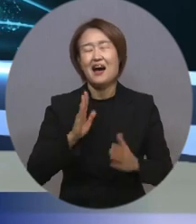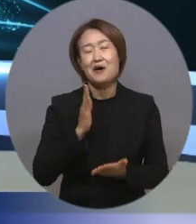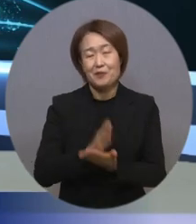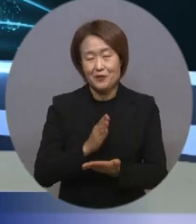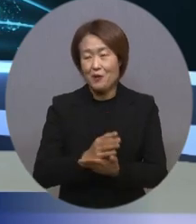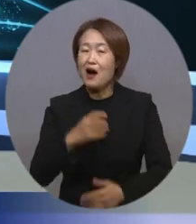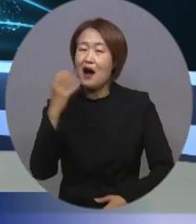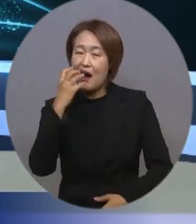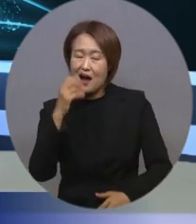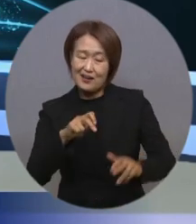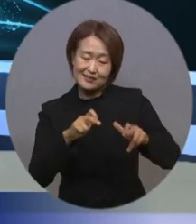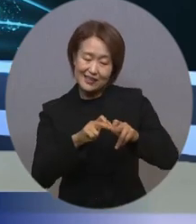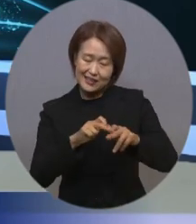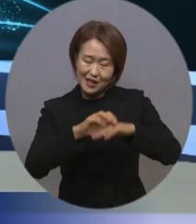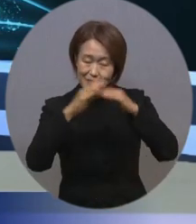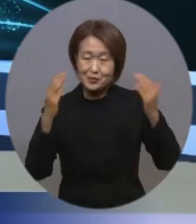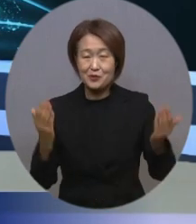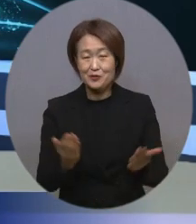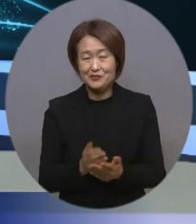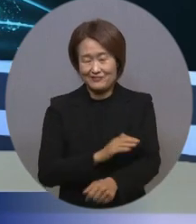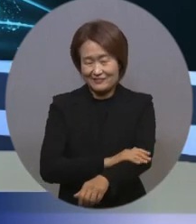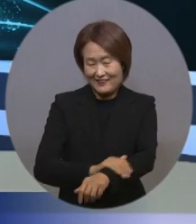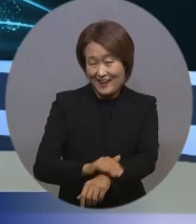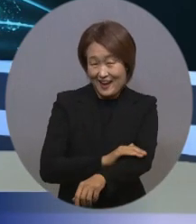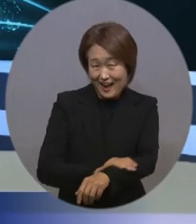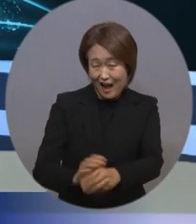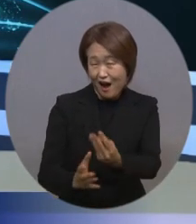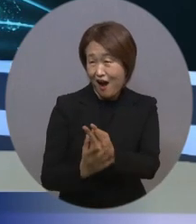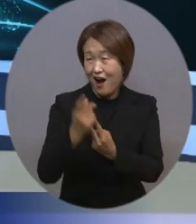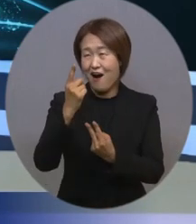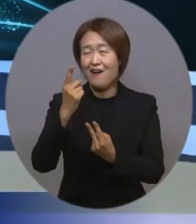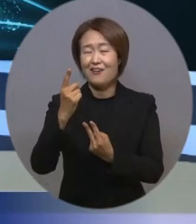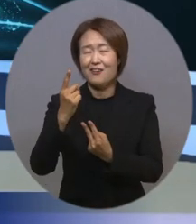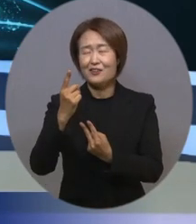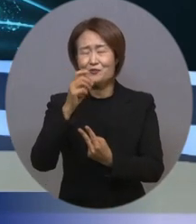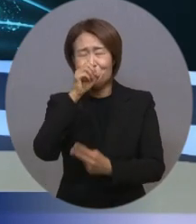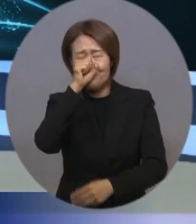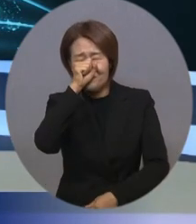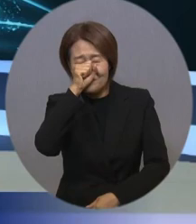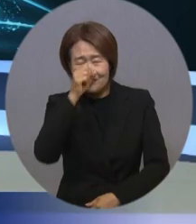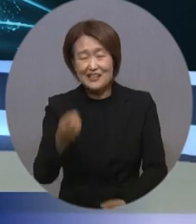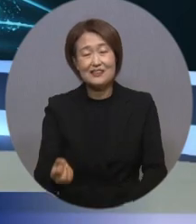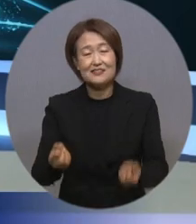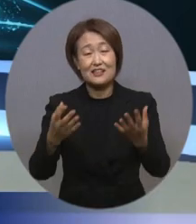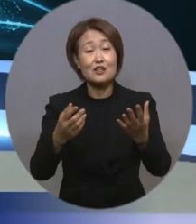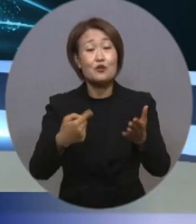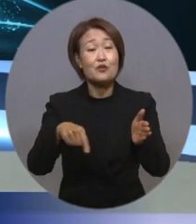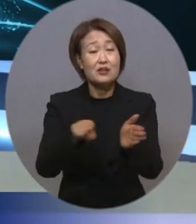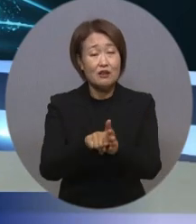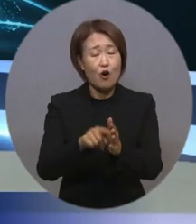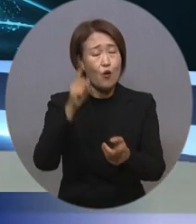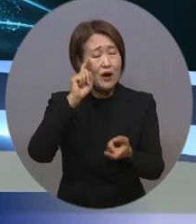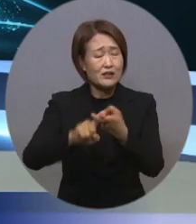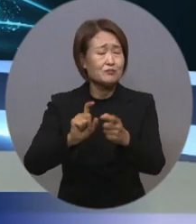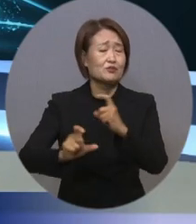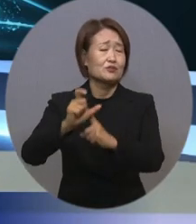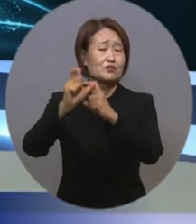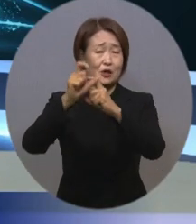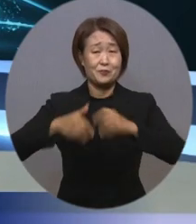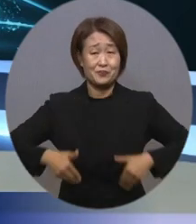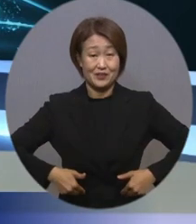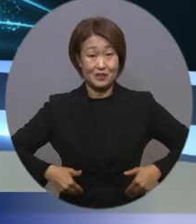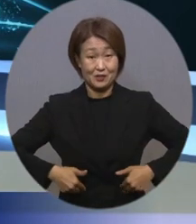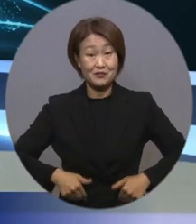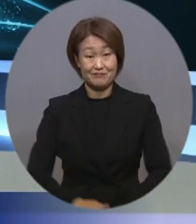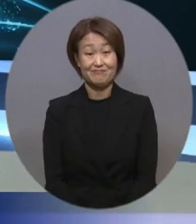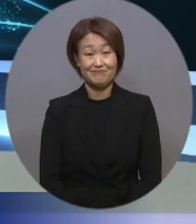비장애인과 장애인 모두 어우러져 하나될 수 있는 소통의 장이 되도록 더 많은 관심이 필요하겠습니다 이사